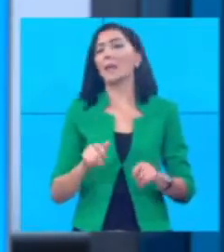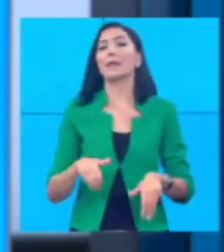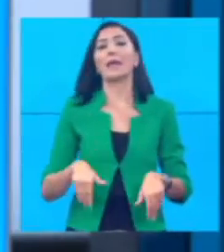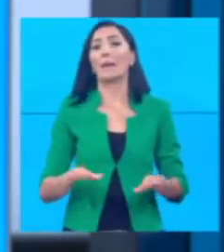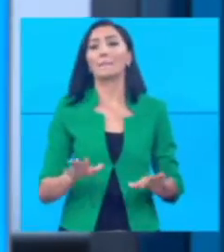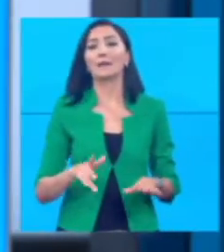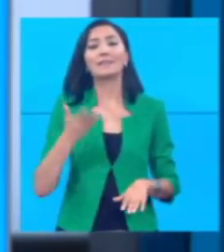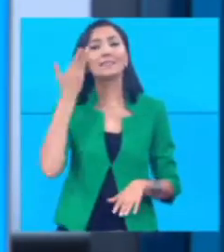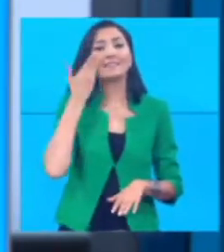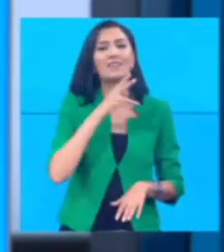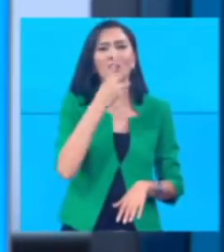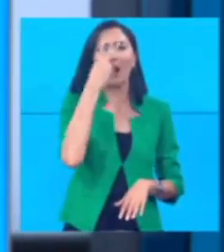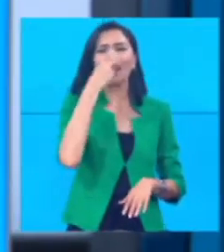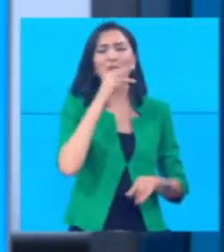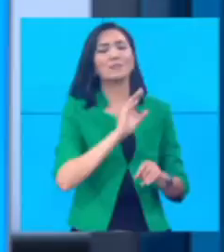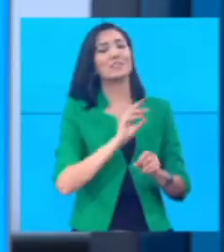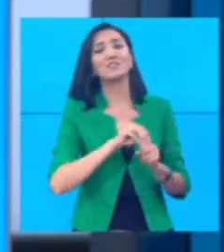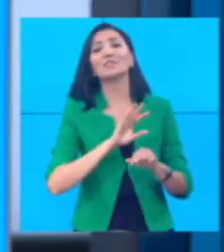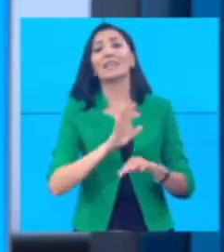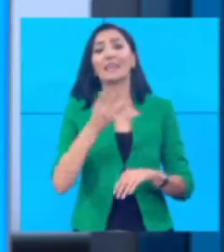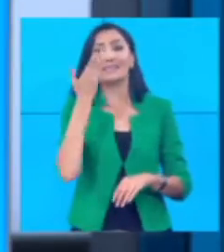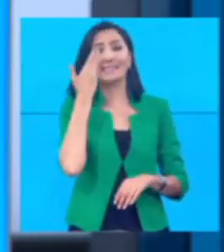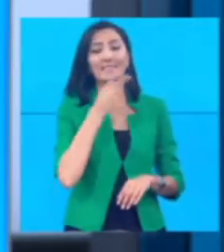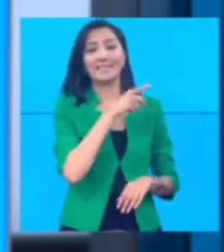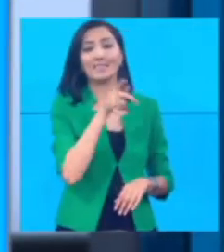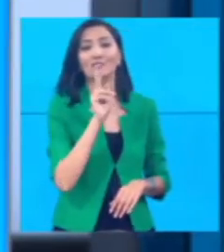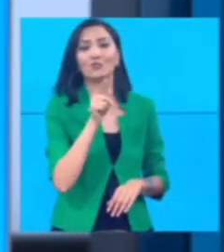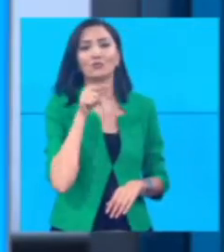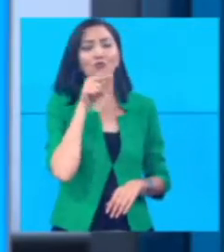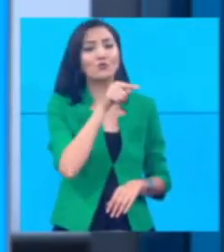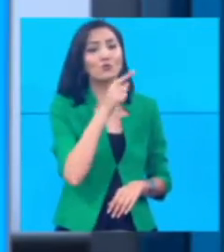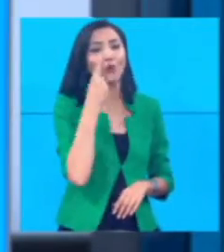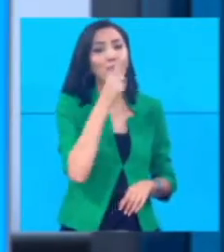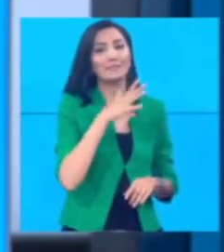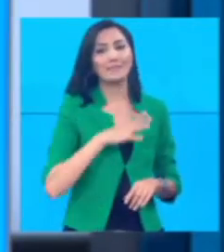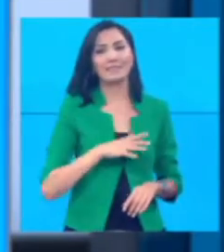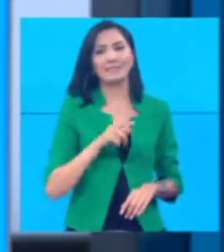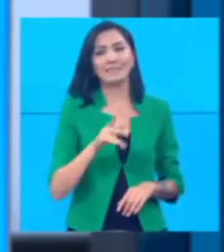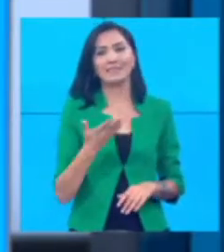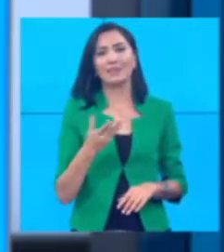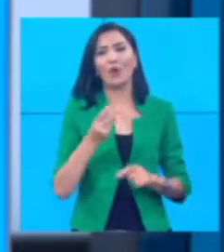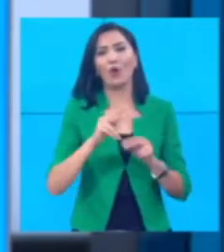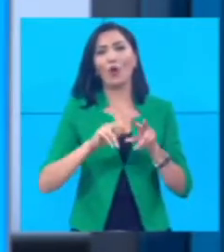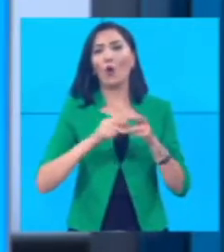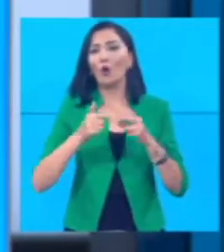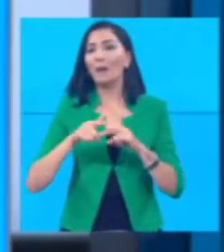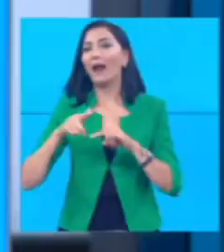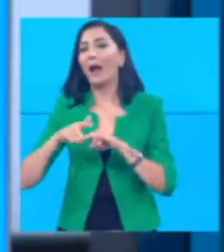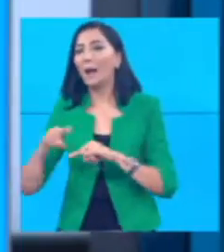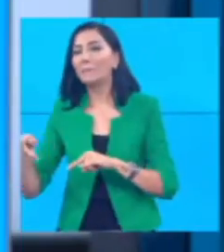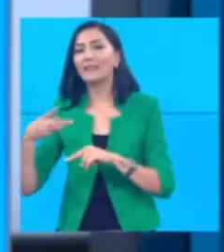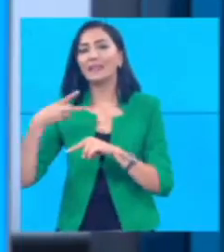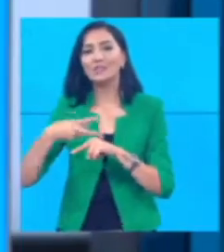asla yapmadık. Yani evet. Seyirciyi ağlatmak için değil, seyircinin şunu görmesini sağlamaya çalıştık. Yani Ömer'e,